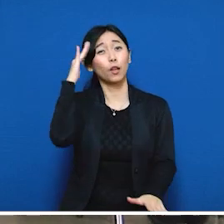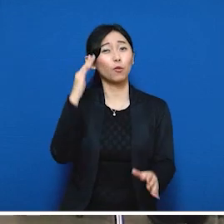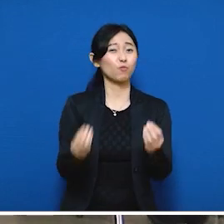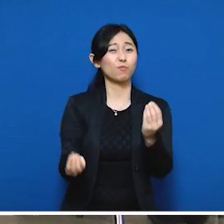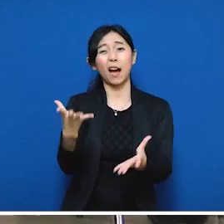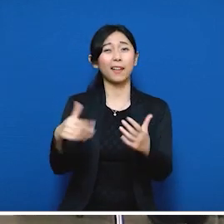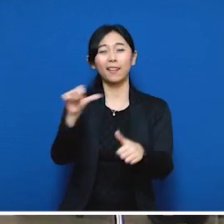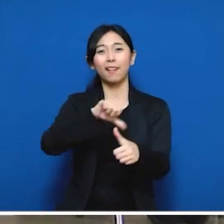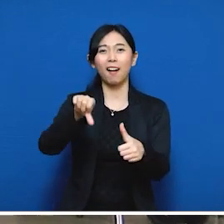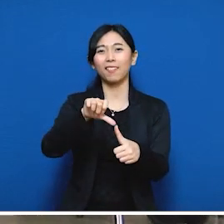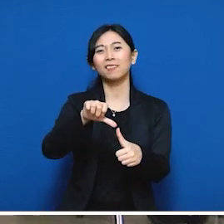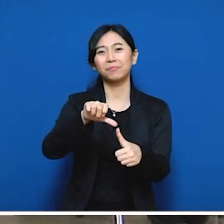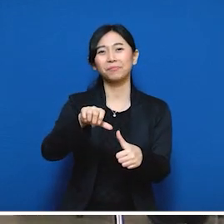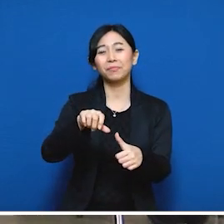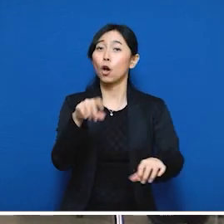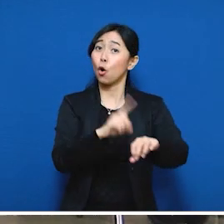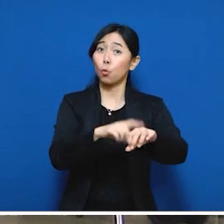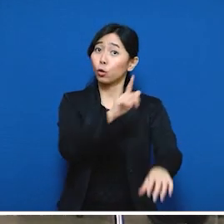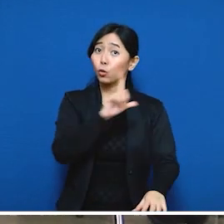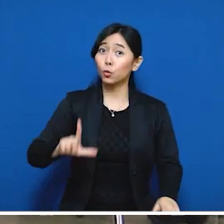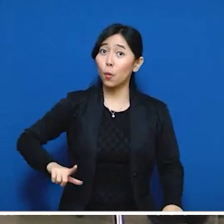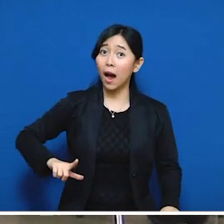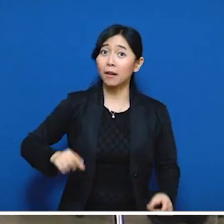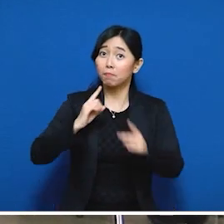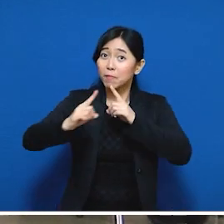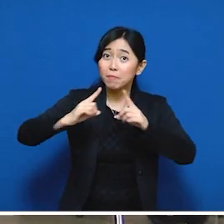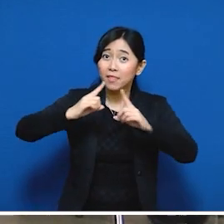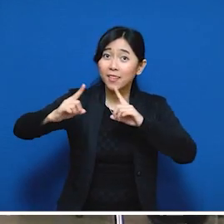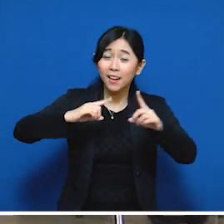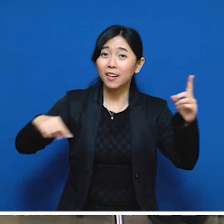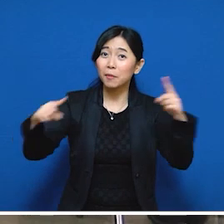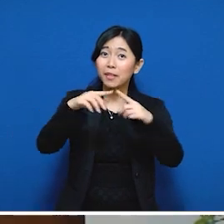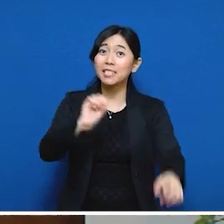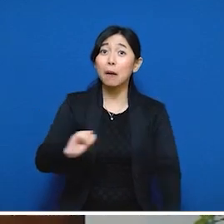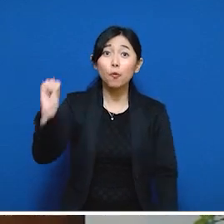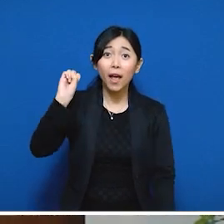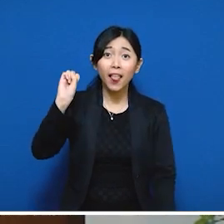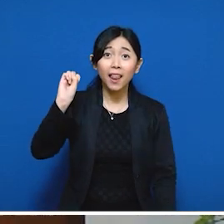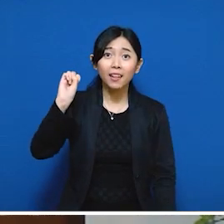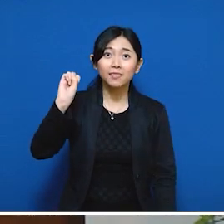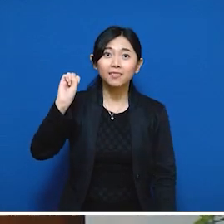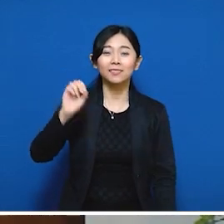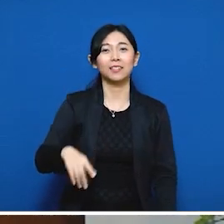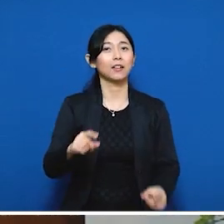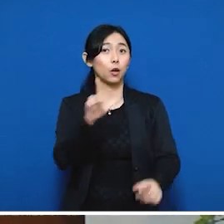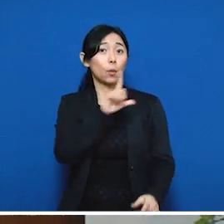Karena itu ketika Tuhan menyapa dia, membisikkan namanya, Samuel.